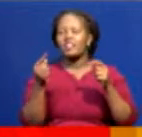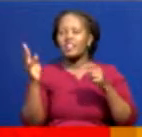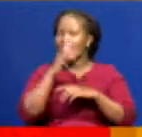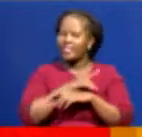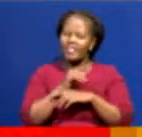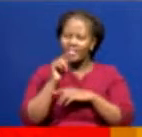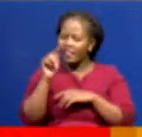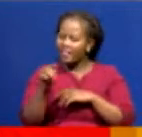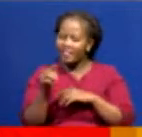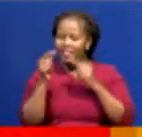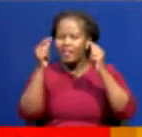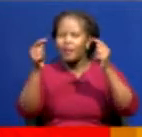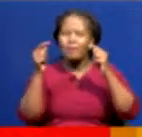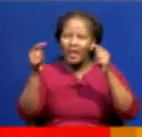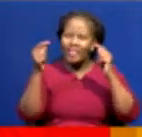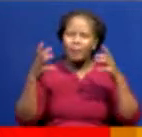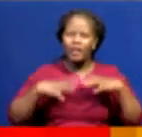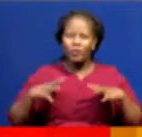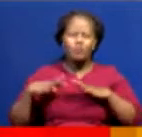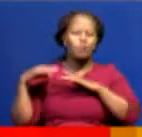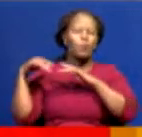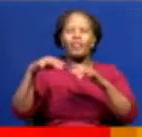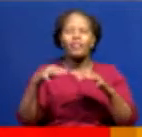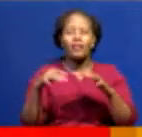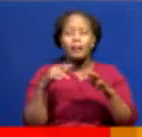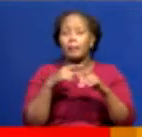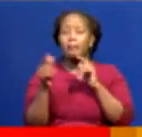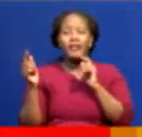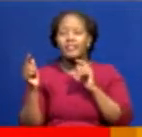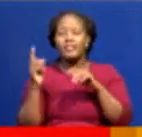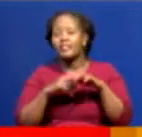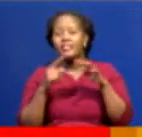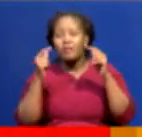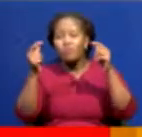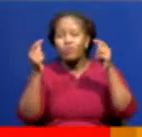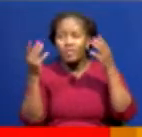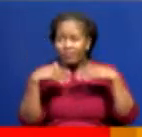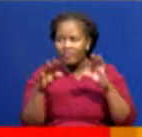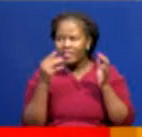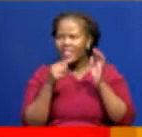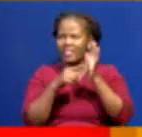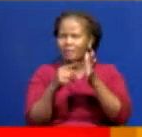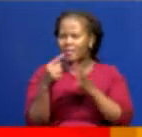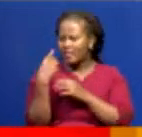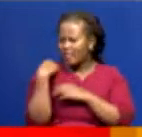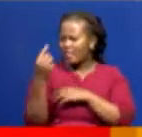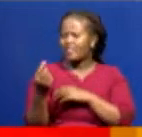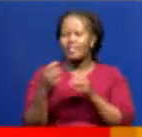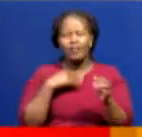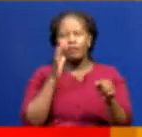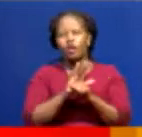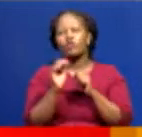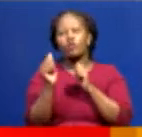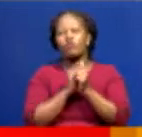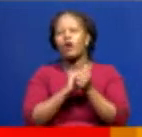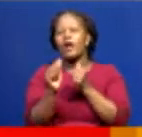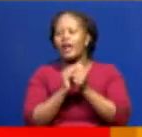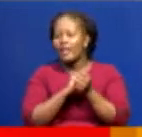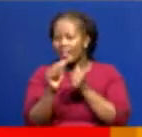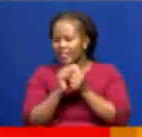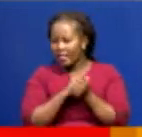na maandamano, kisha wanajitokeza. Lakini wanapofika pale unapata kama hivi majuzi tumeshuhudia uharibifu mkubwa ambao